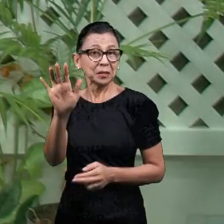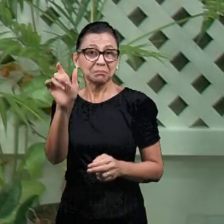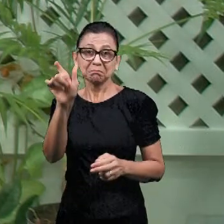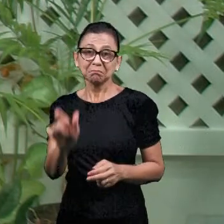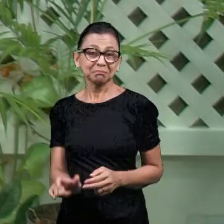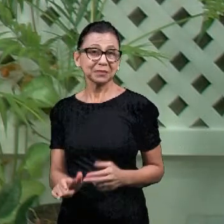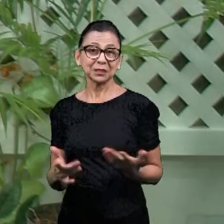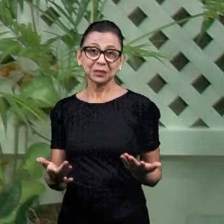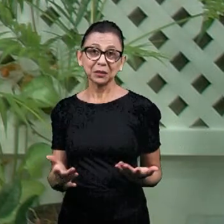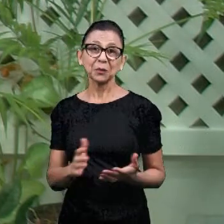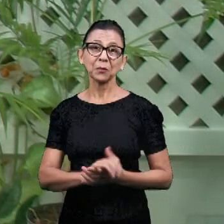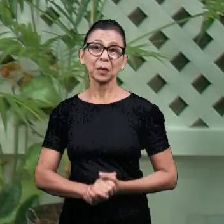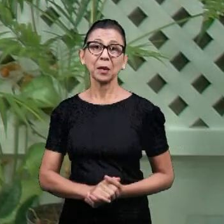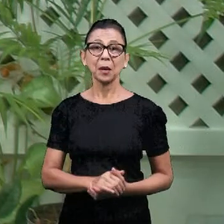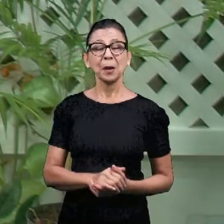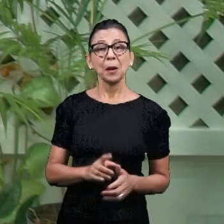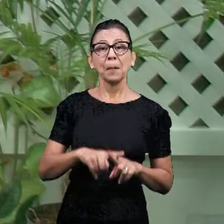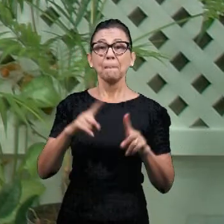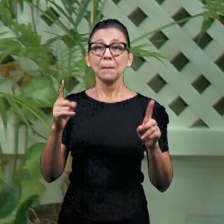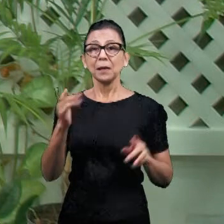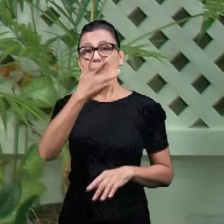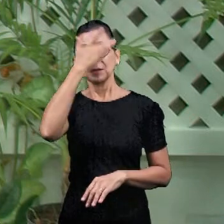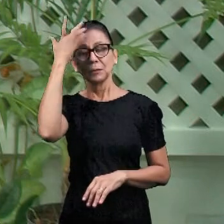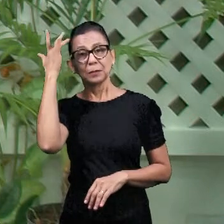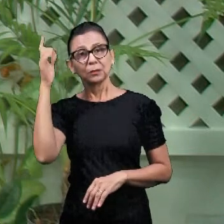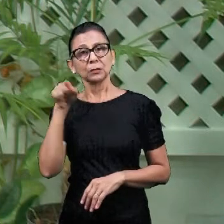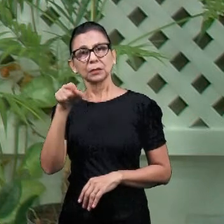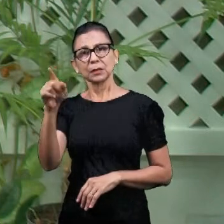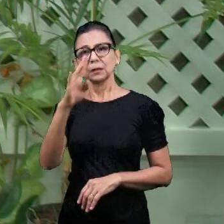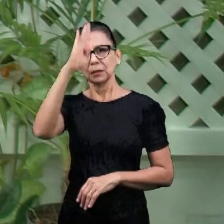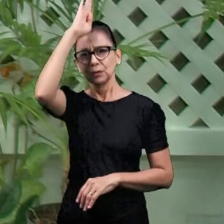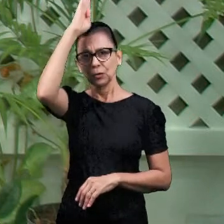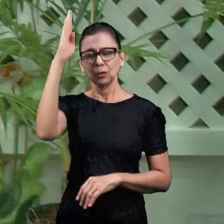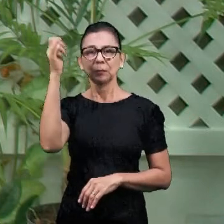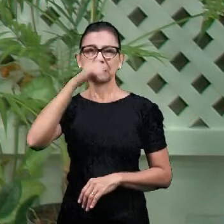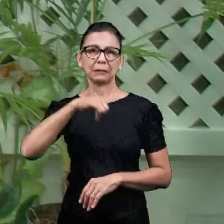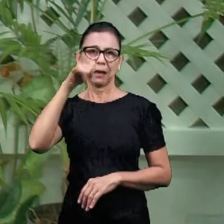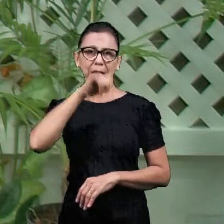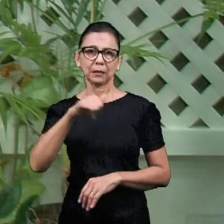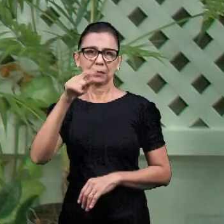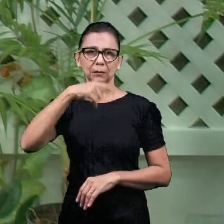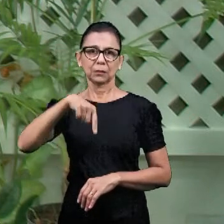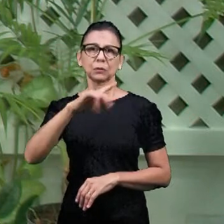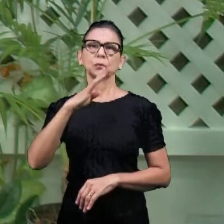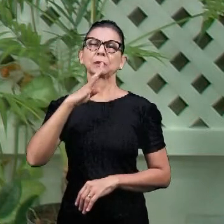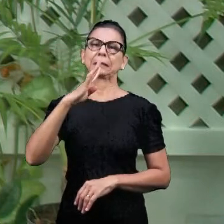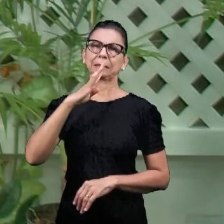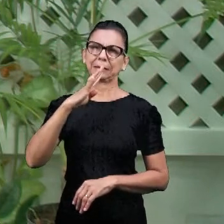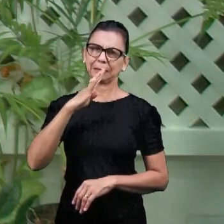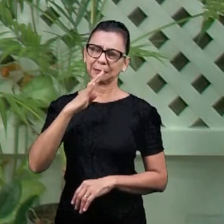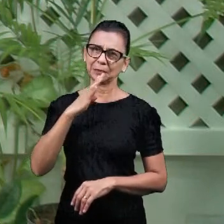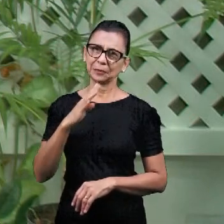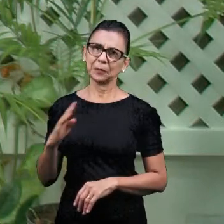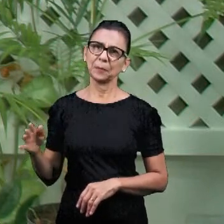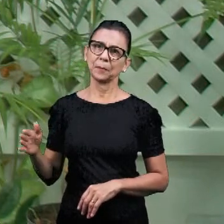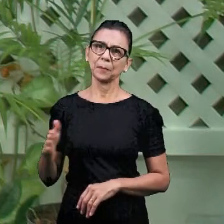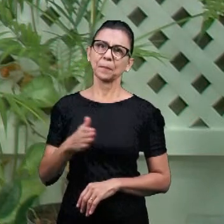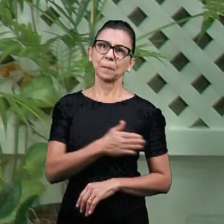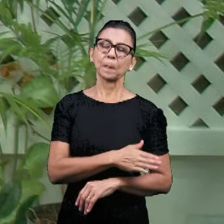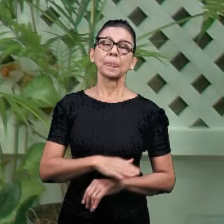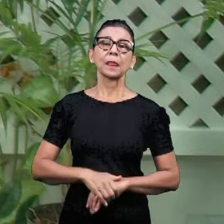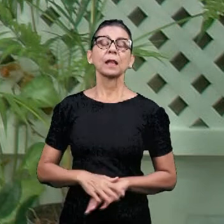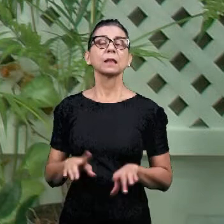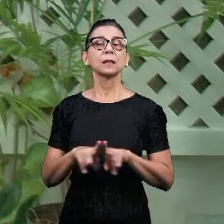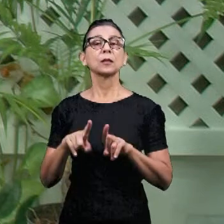s'agit, mais nous savons qu'il y a quelqu'un qui est dans cette ville que nous connaissons. De